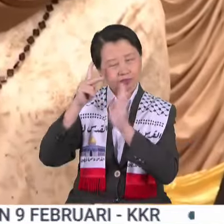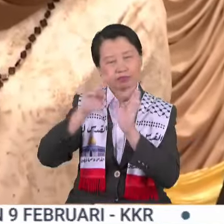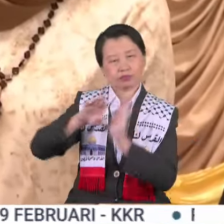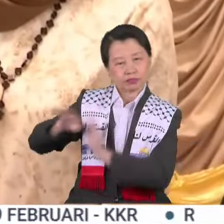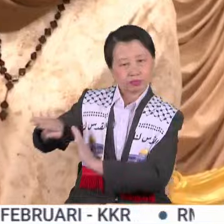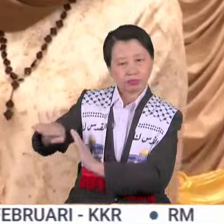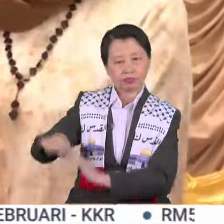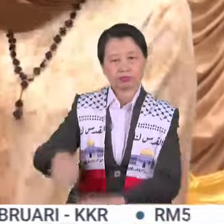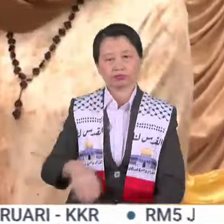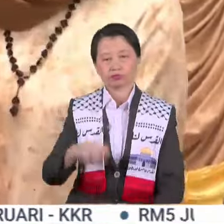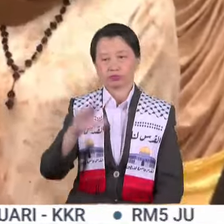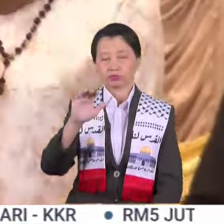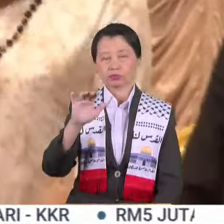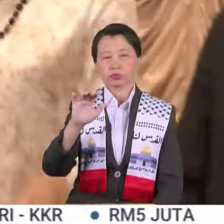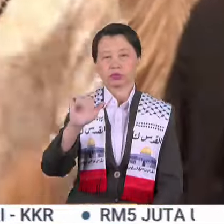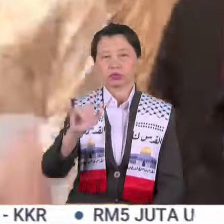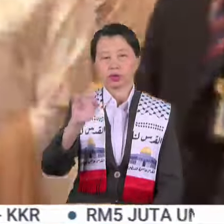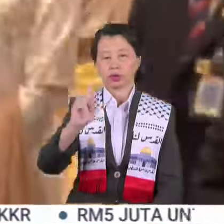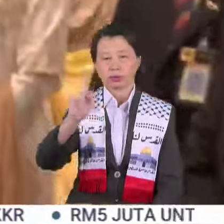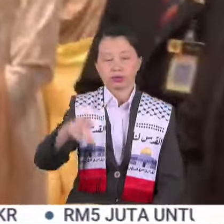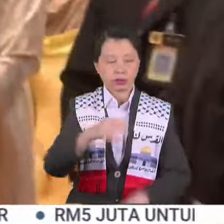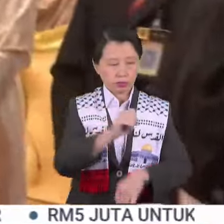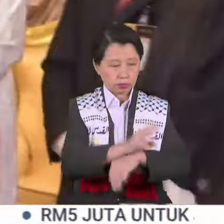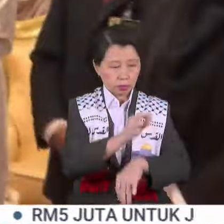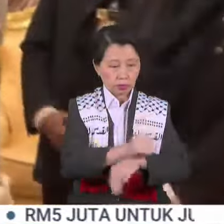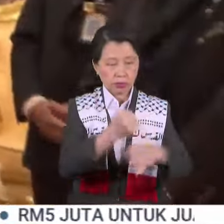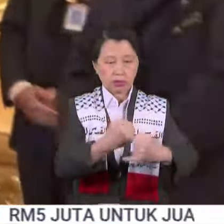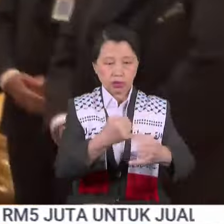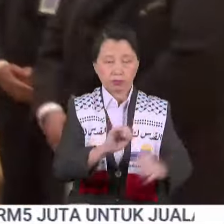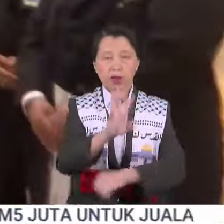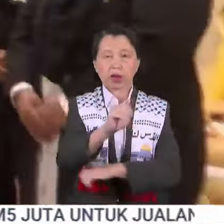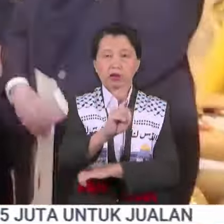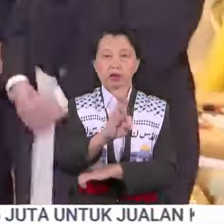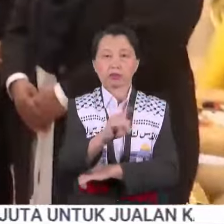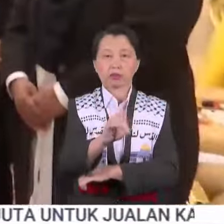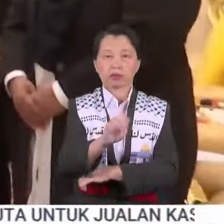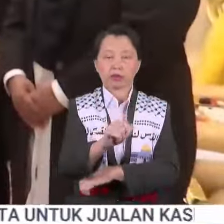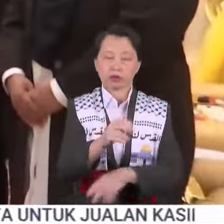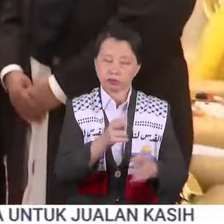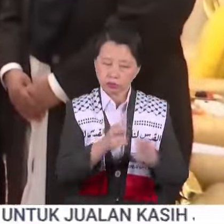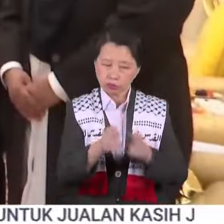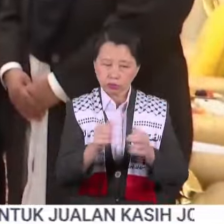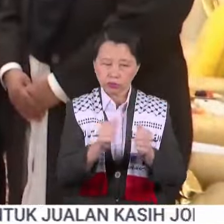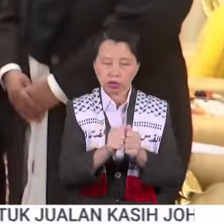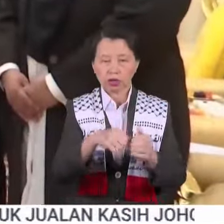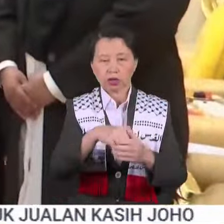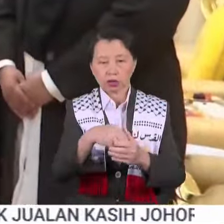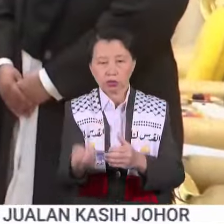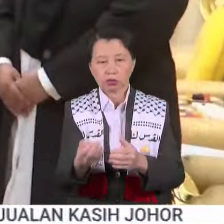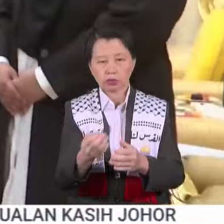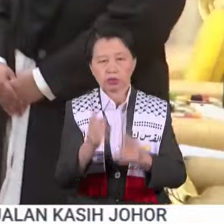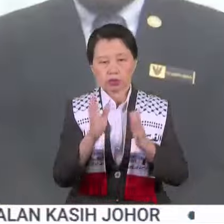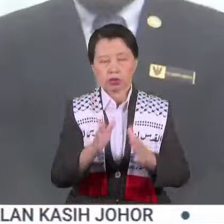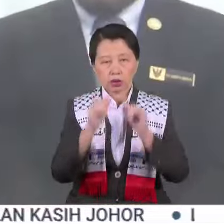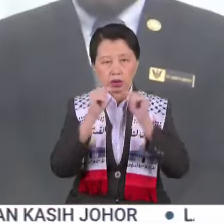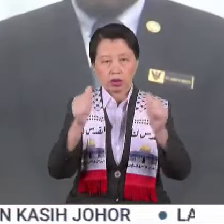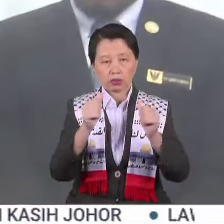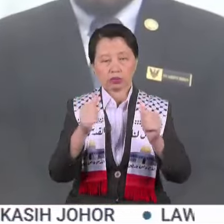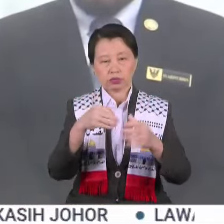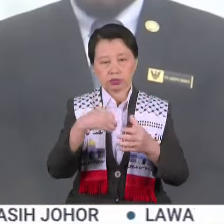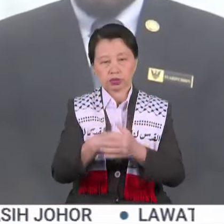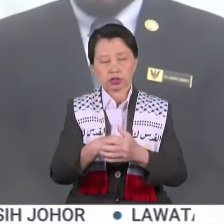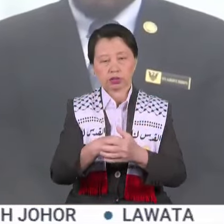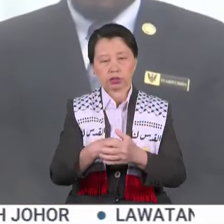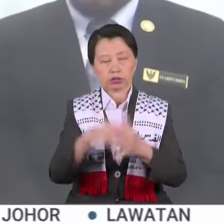Yang di-Pertuan Negeri telah menasihati Jabatan Mufti Sarawak untuk meneruskan usaha dalam penerbitan makluman orang awam khususnya